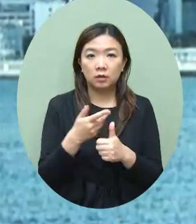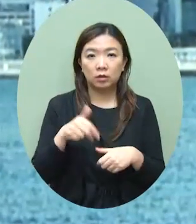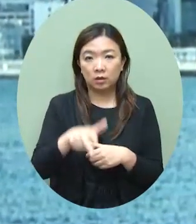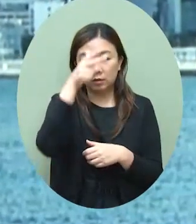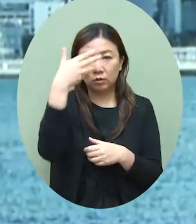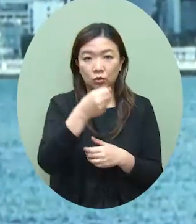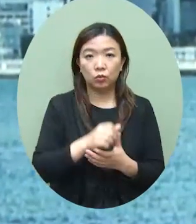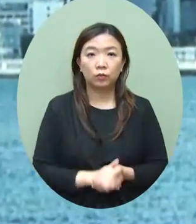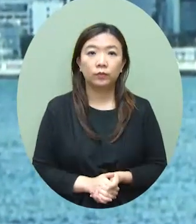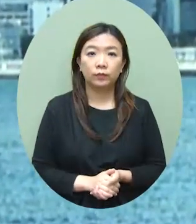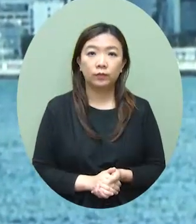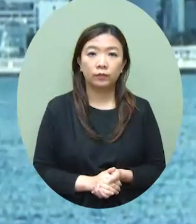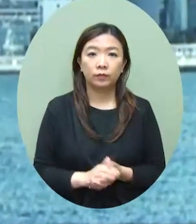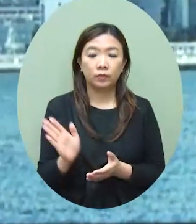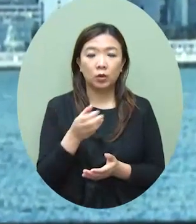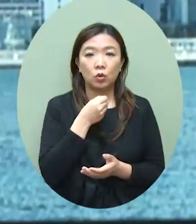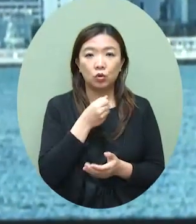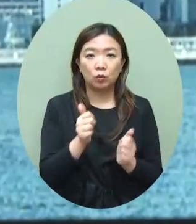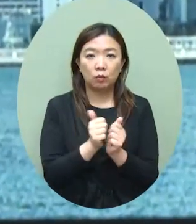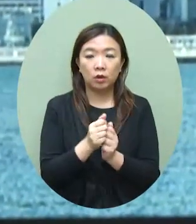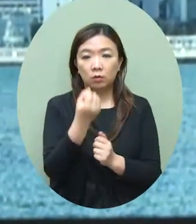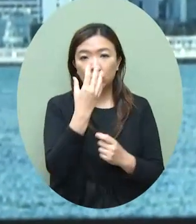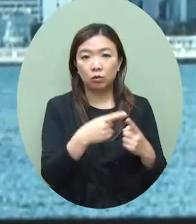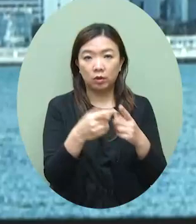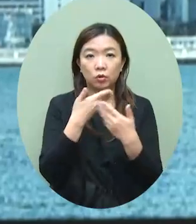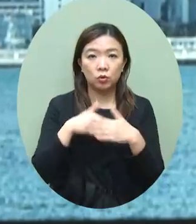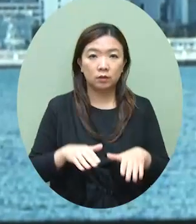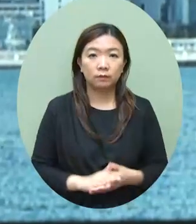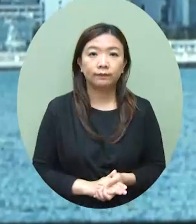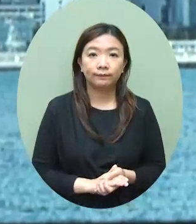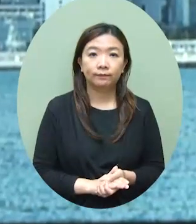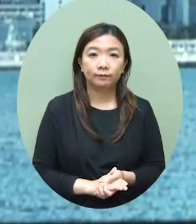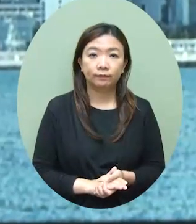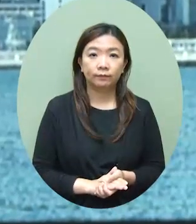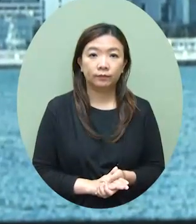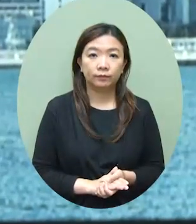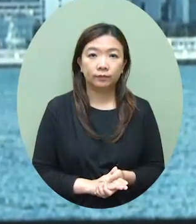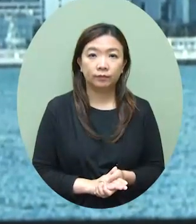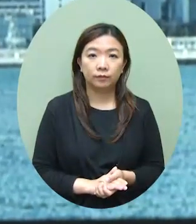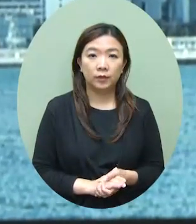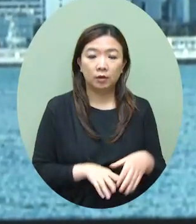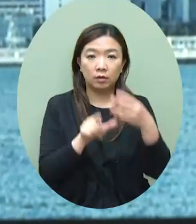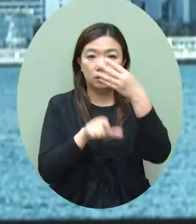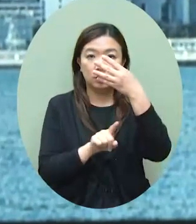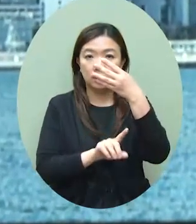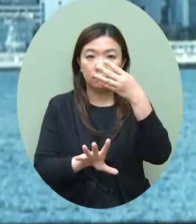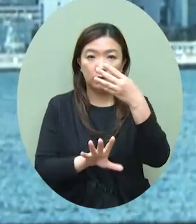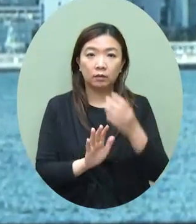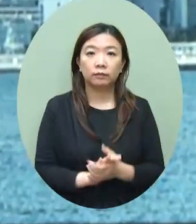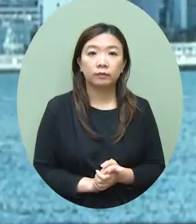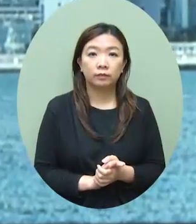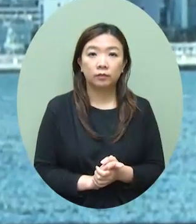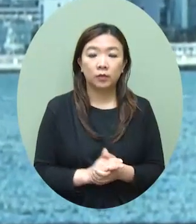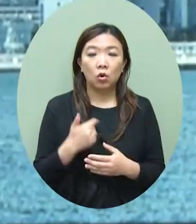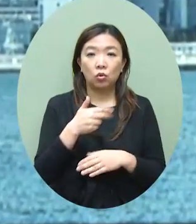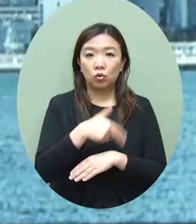長官。 各位傳媒朋友，各位香港市民早晨。自從4月15日我舉